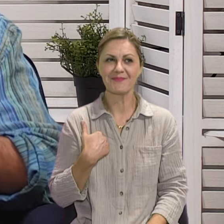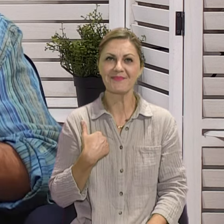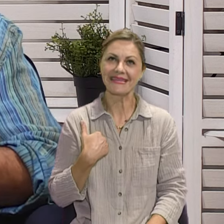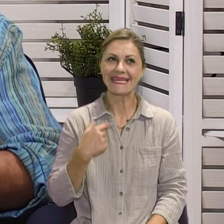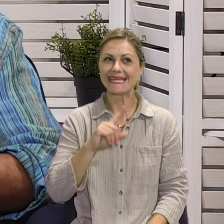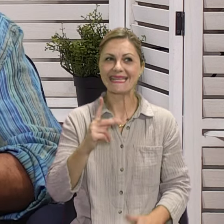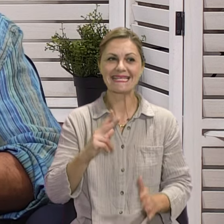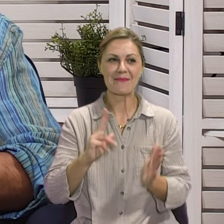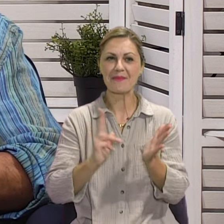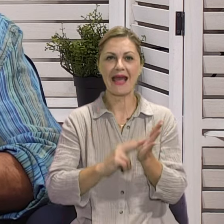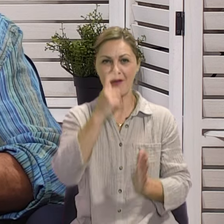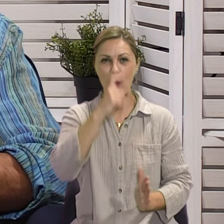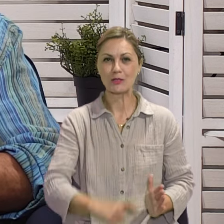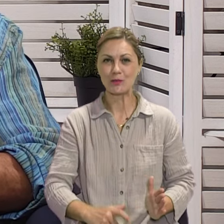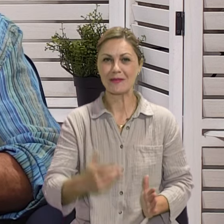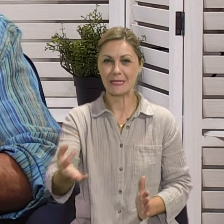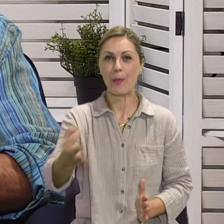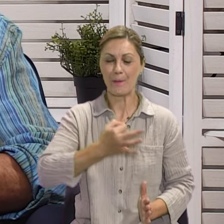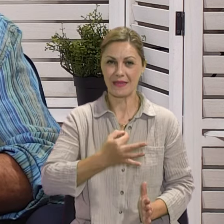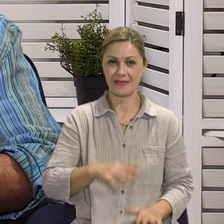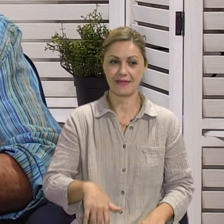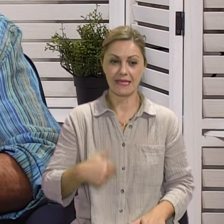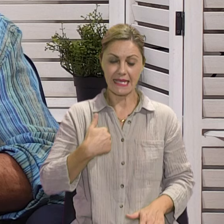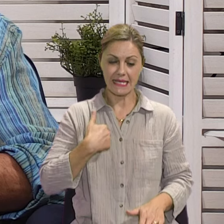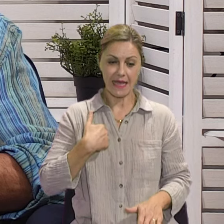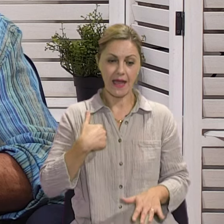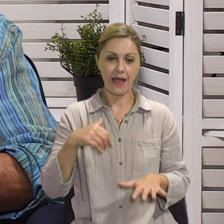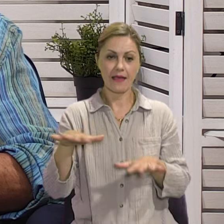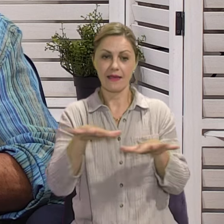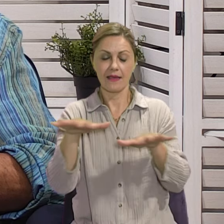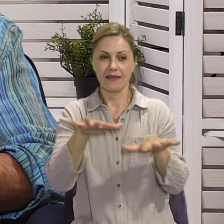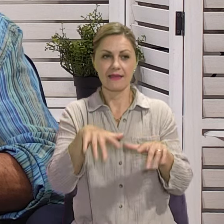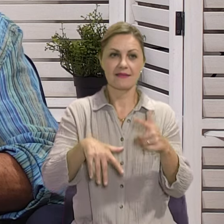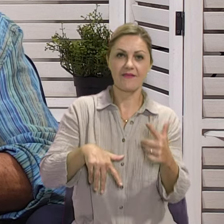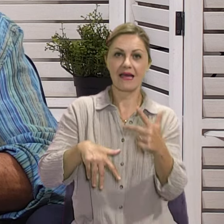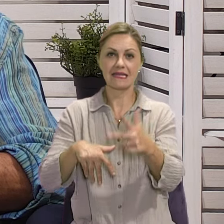to pitanje, jer sam radio uvijek dva, najmanje tri posla.